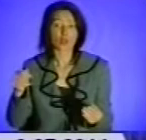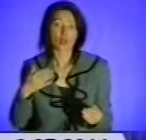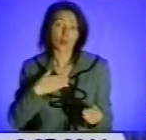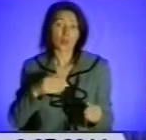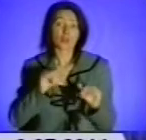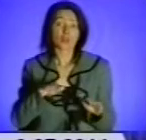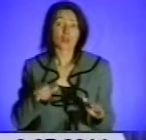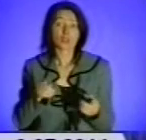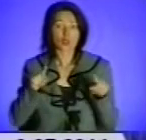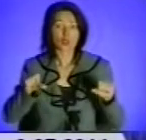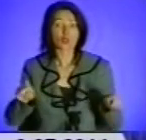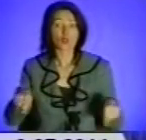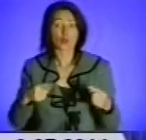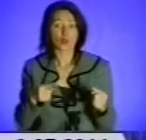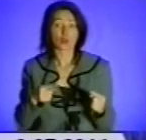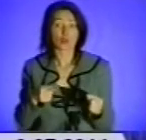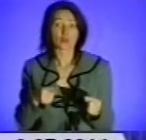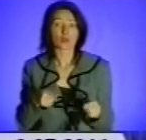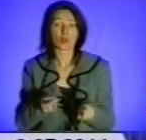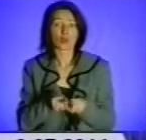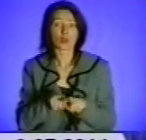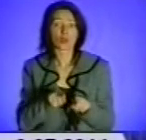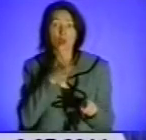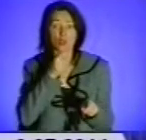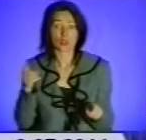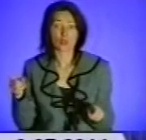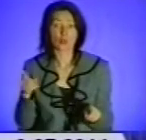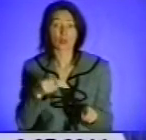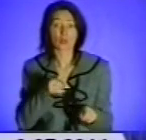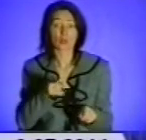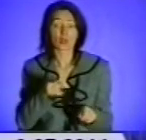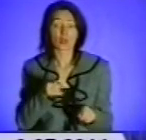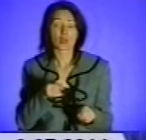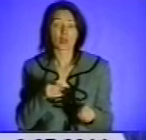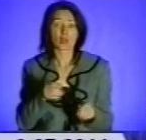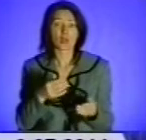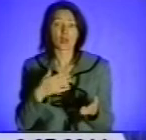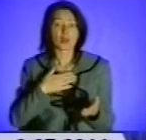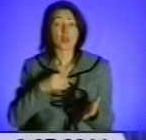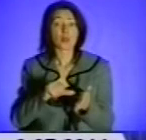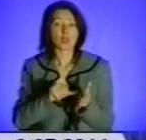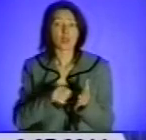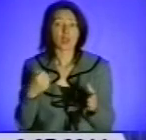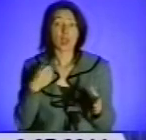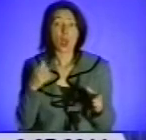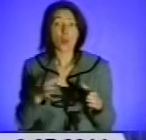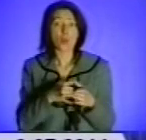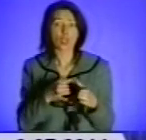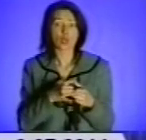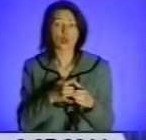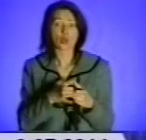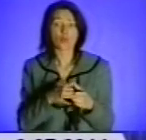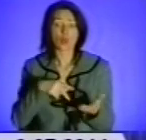створювати. Тобто ми вирішили діяти одночасно, поки, скажімо так, одні наші представники батальйону ходять